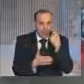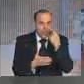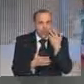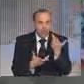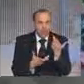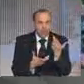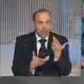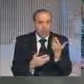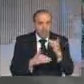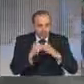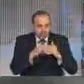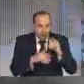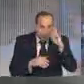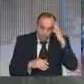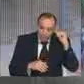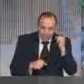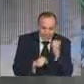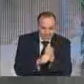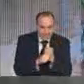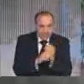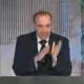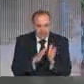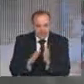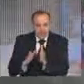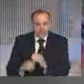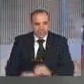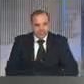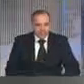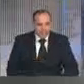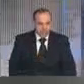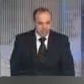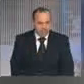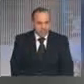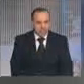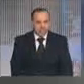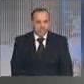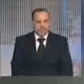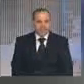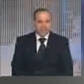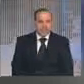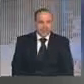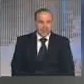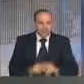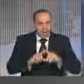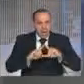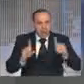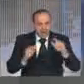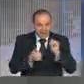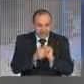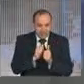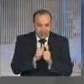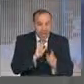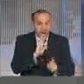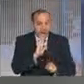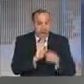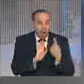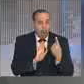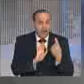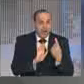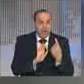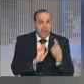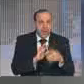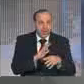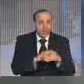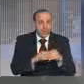بما اتقنه الحرفيون في مختلف الاختصاصات في اخبار الرياضه ولاول مره